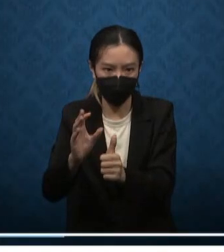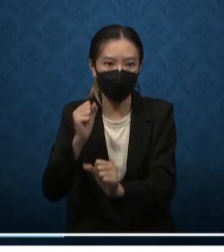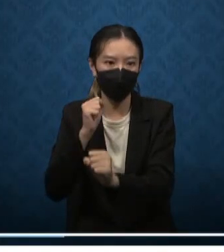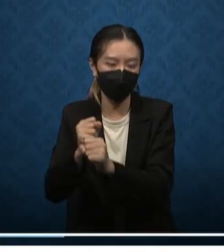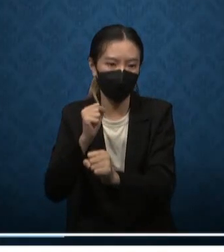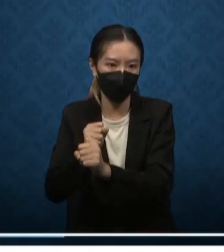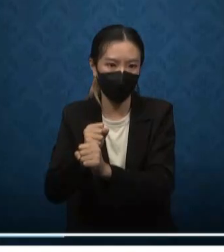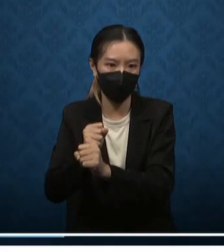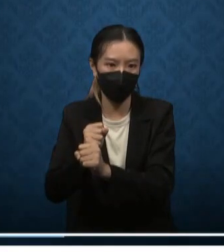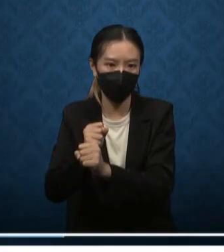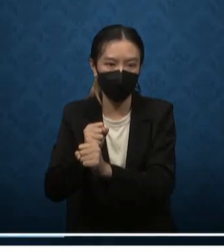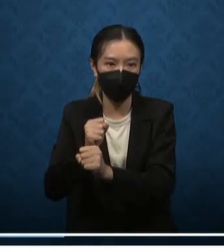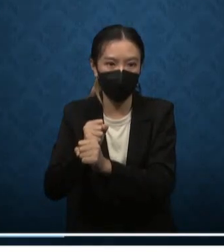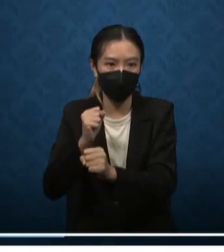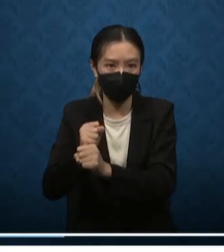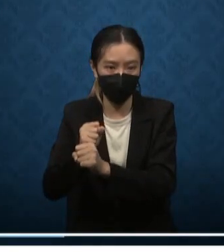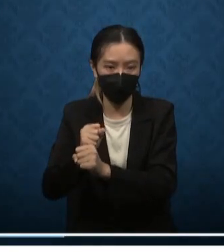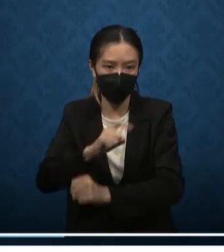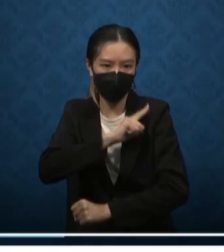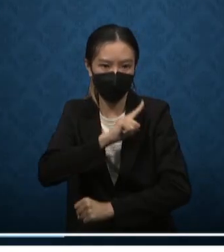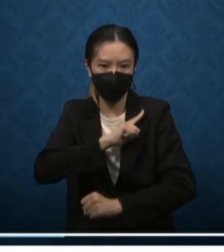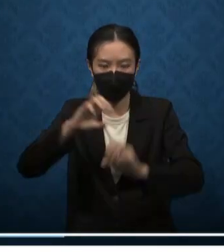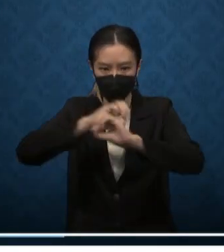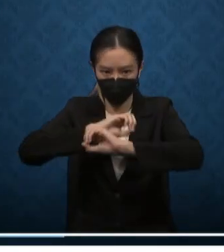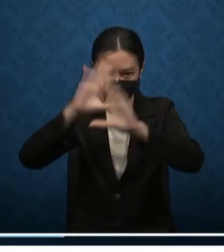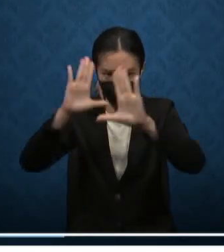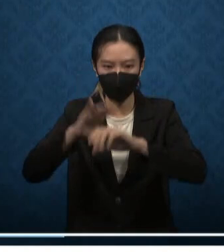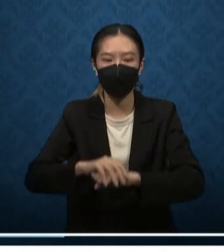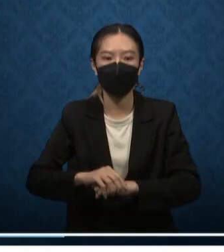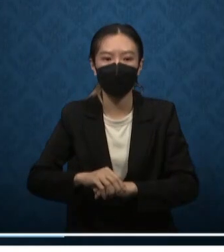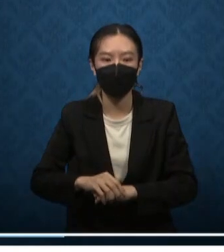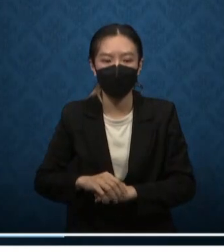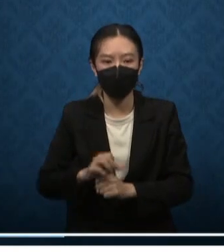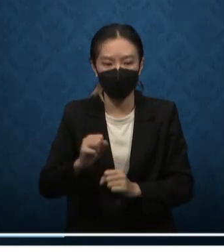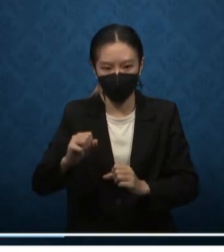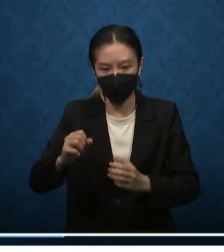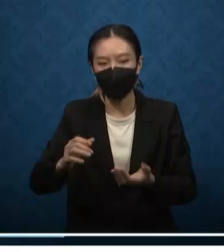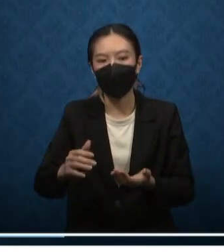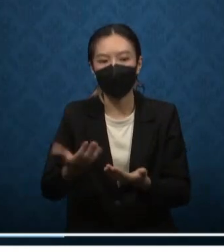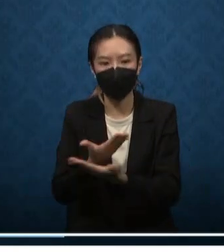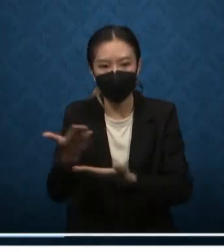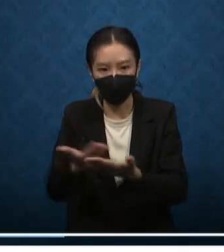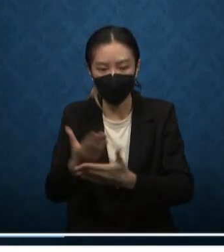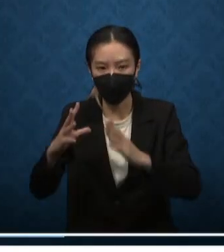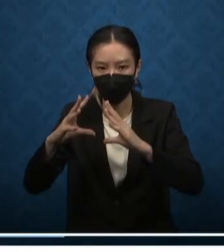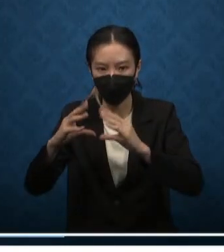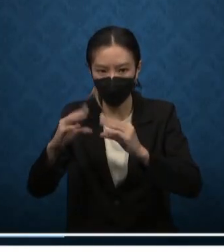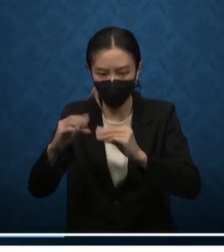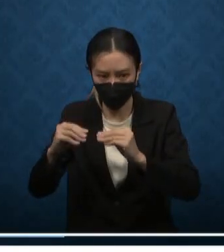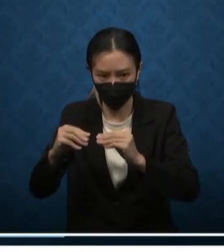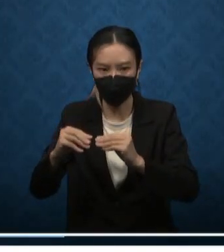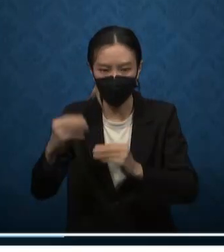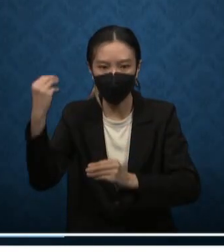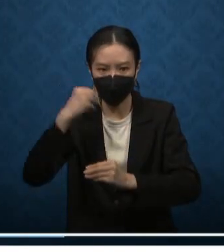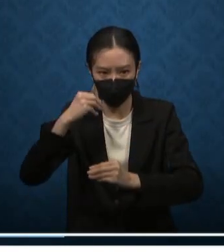ของคณะกรรมการให้มีบทบาทที่ชัดเจนมากยิ่งขึ้นมีการจัดประชุมอย่างสม่ำเสมอมุ่งเน้นให้คณะ